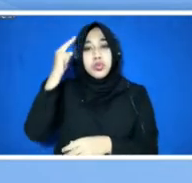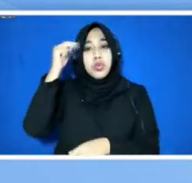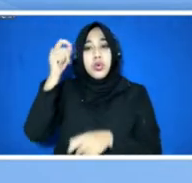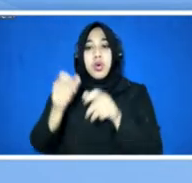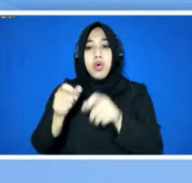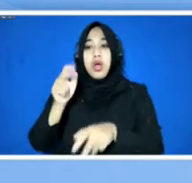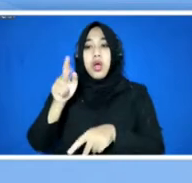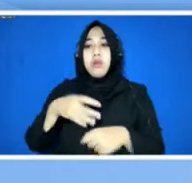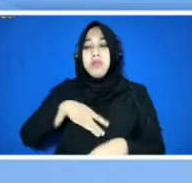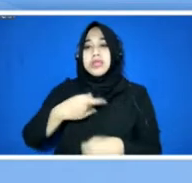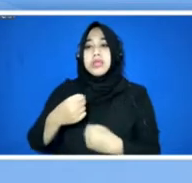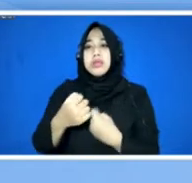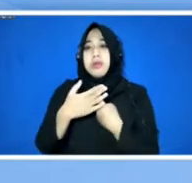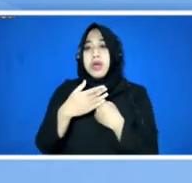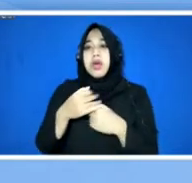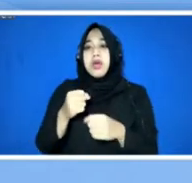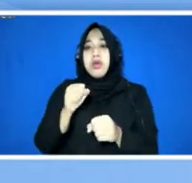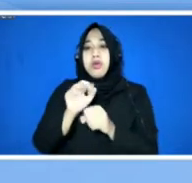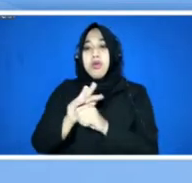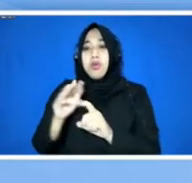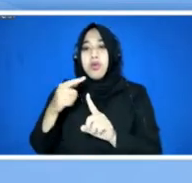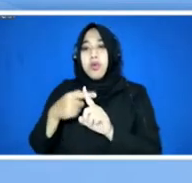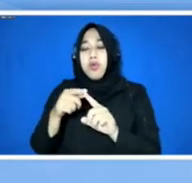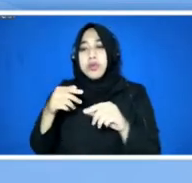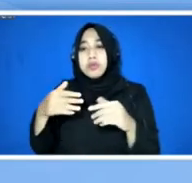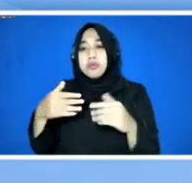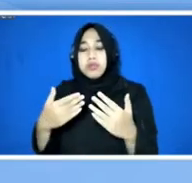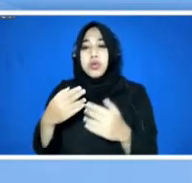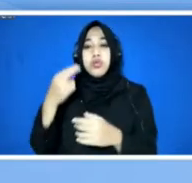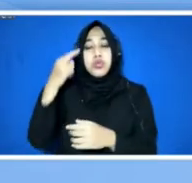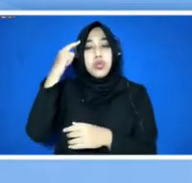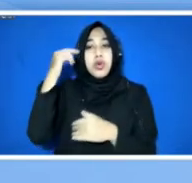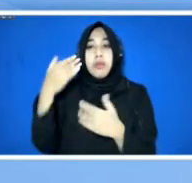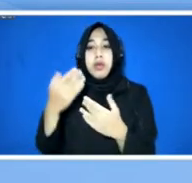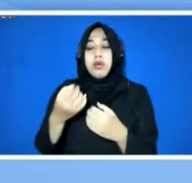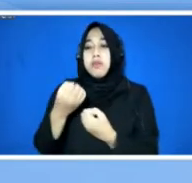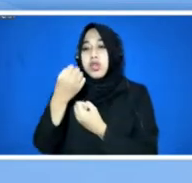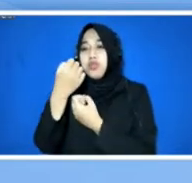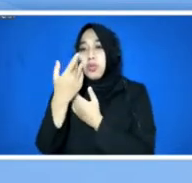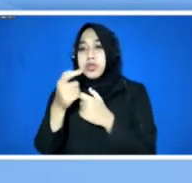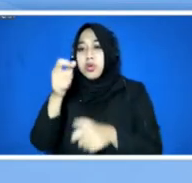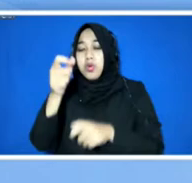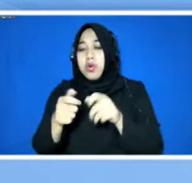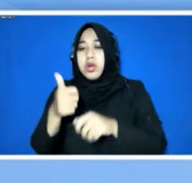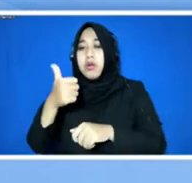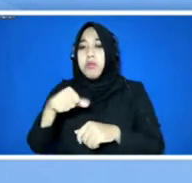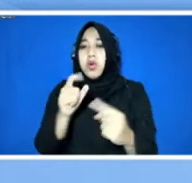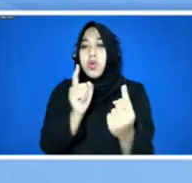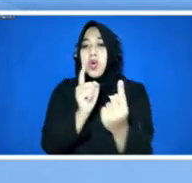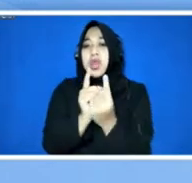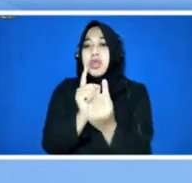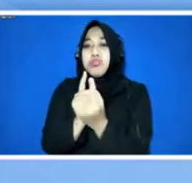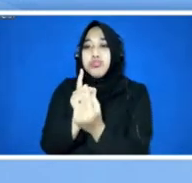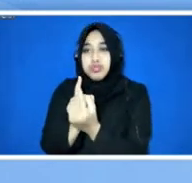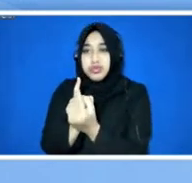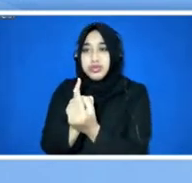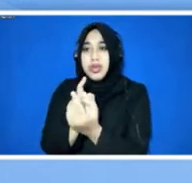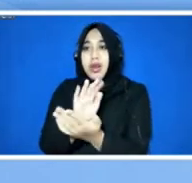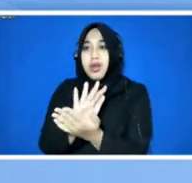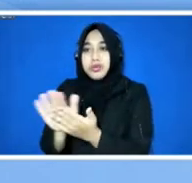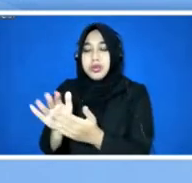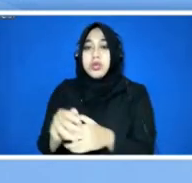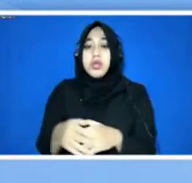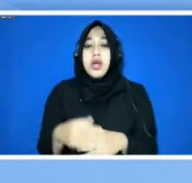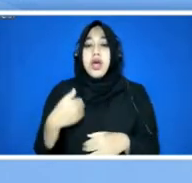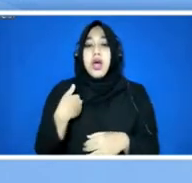merasa terpapar atau terkonfirmasi positif COVID-19 untuk memberitahukan orang yang baru-baru ini berinteraksi dengannya.